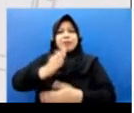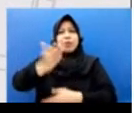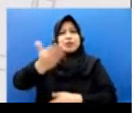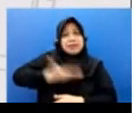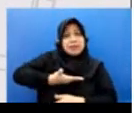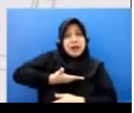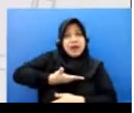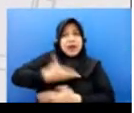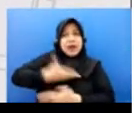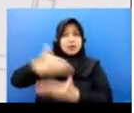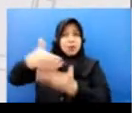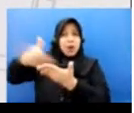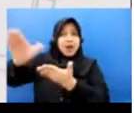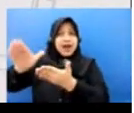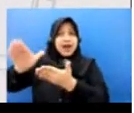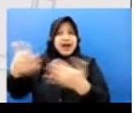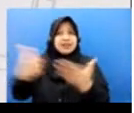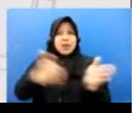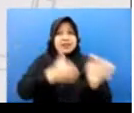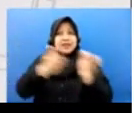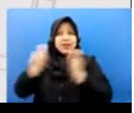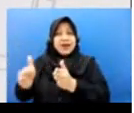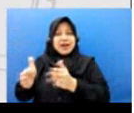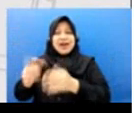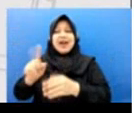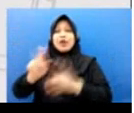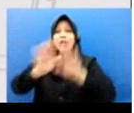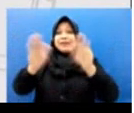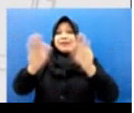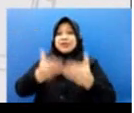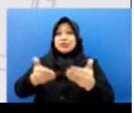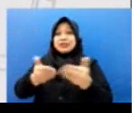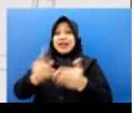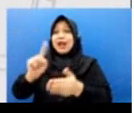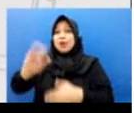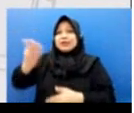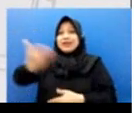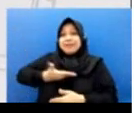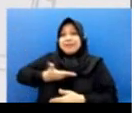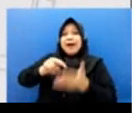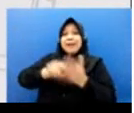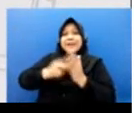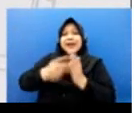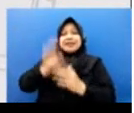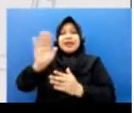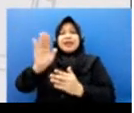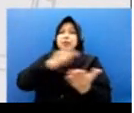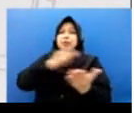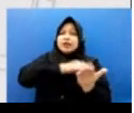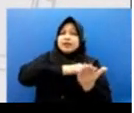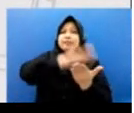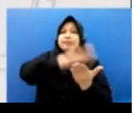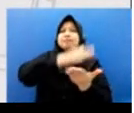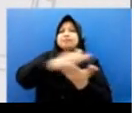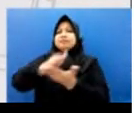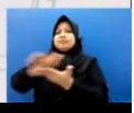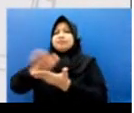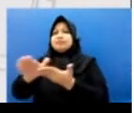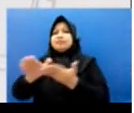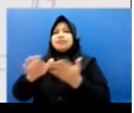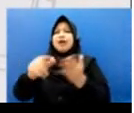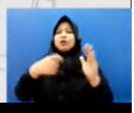berarti, kalau dia menerima berarti dia akan forward, dia akan like, dia akan subscribe.